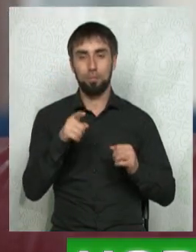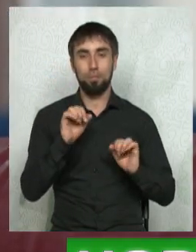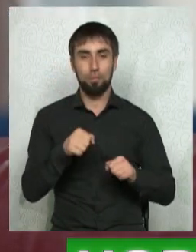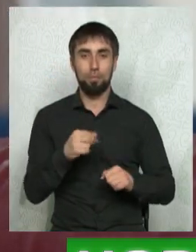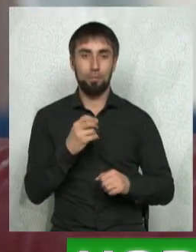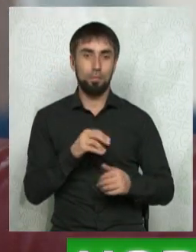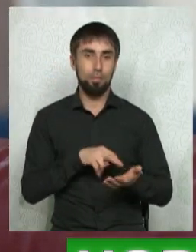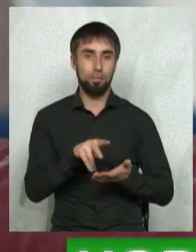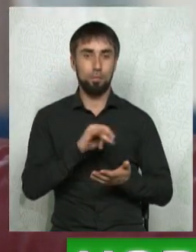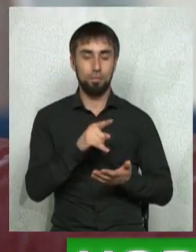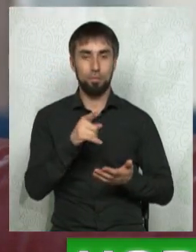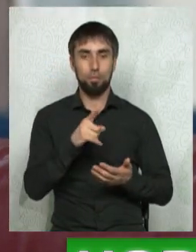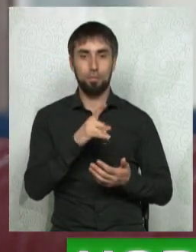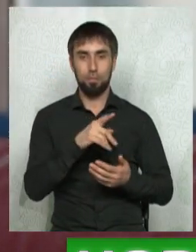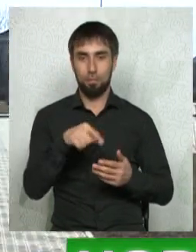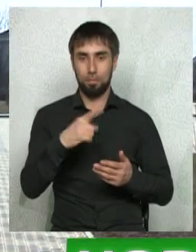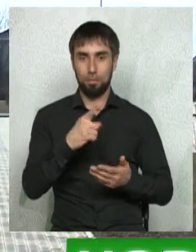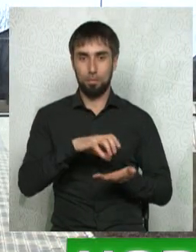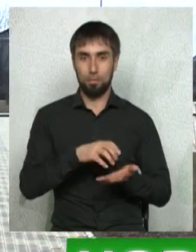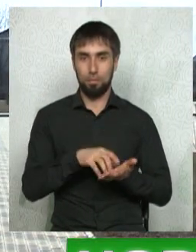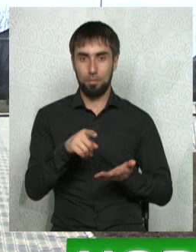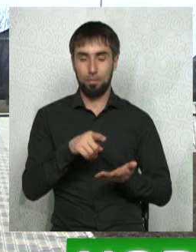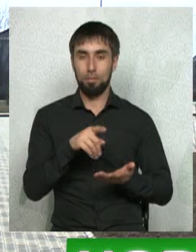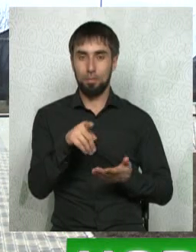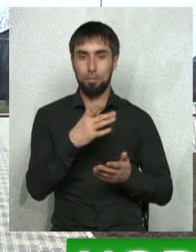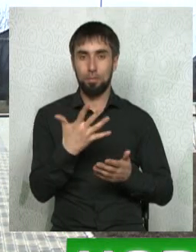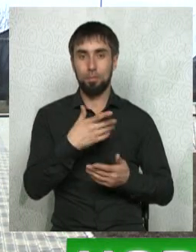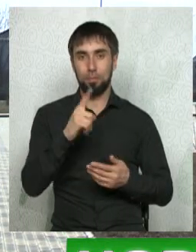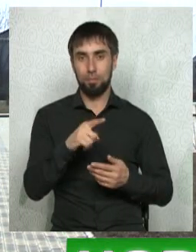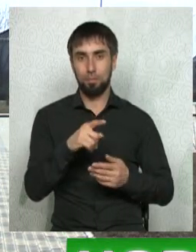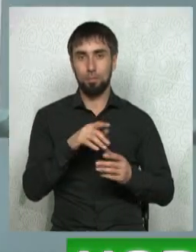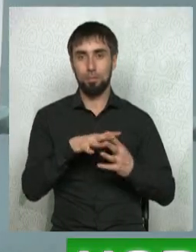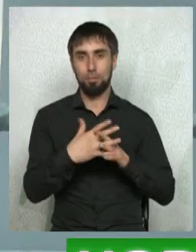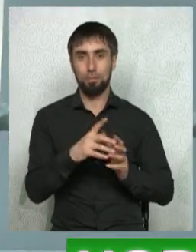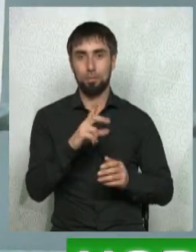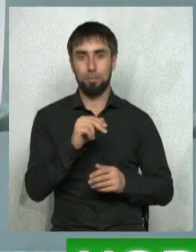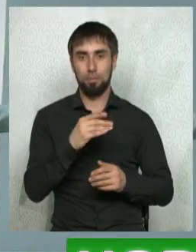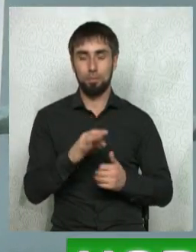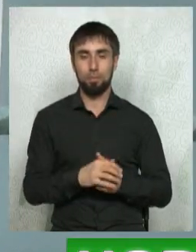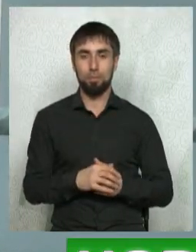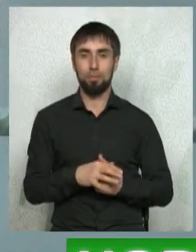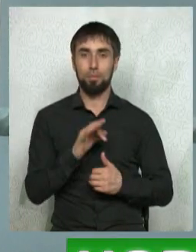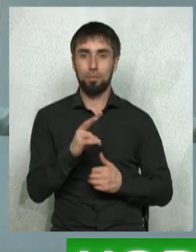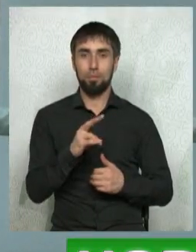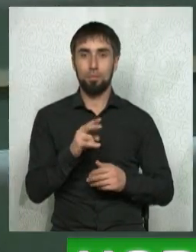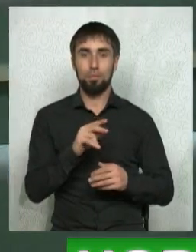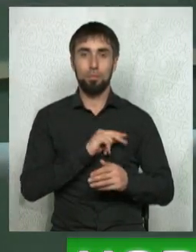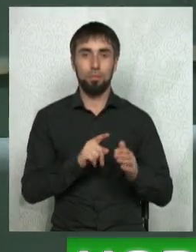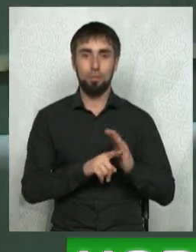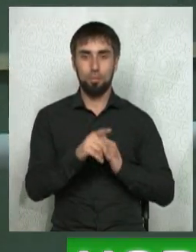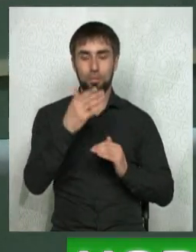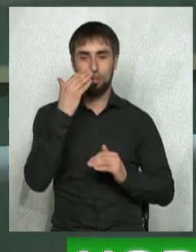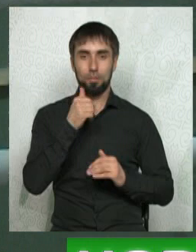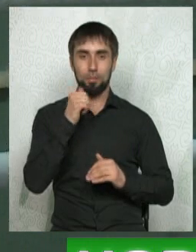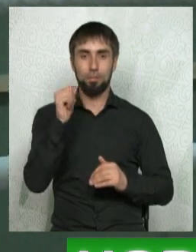могут, не выходя из одного здания. Спортивный зал расположен в 5-й школе сельского поселения Икажево. Он заработал летом прошлого